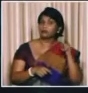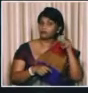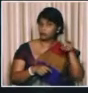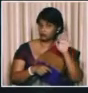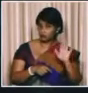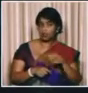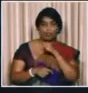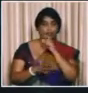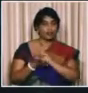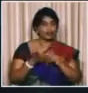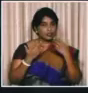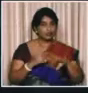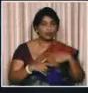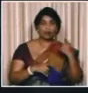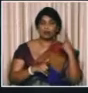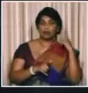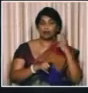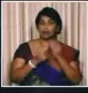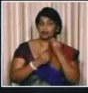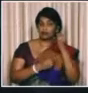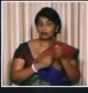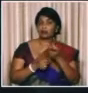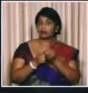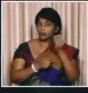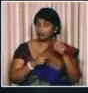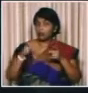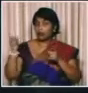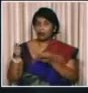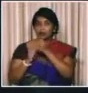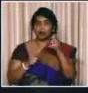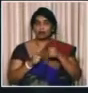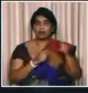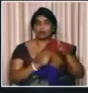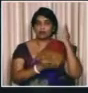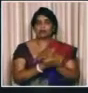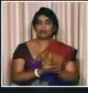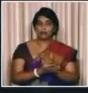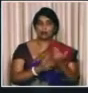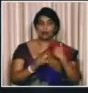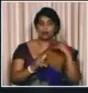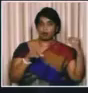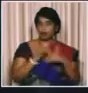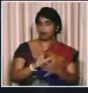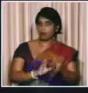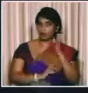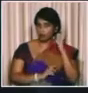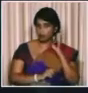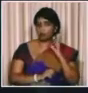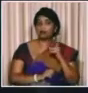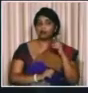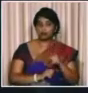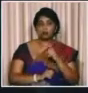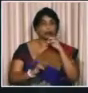ඔවුන්ට විශ්‍රාම ගියාට පස්සේ අනෙක් නිලධාරීන්ට ලැබෙන දේවල් ලැබෙන්න තහනම් කරා කඳුරට ඇතුළු වීම තහනම් කරා ඒ